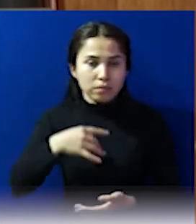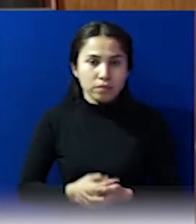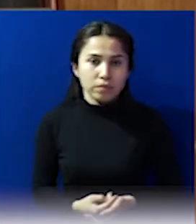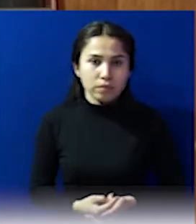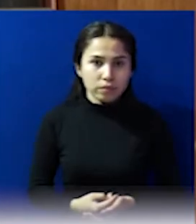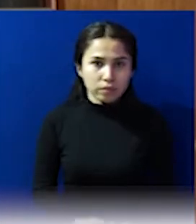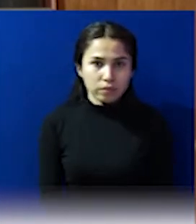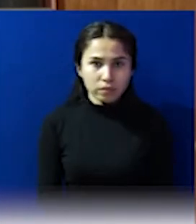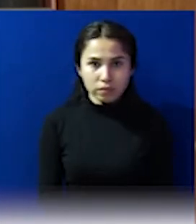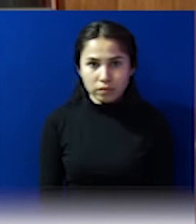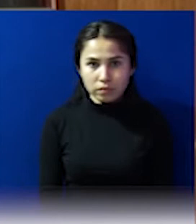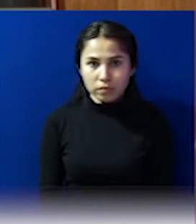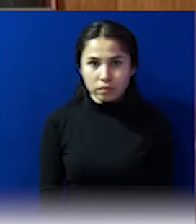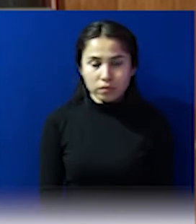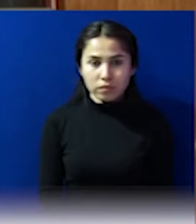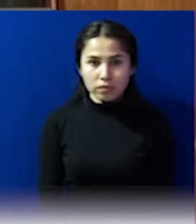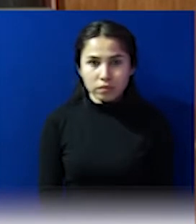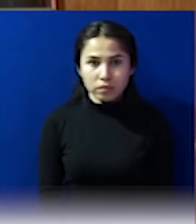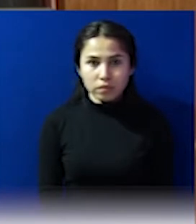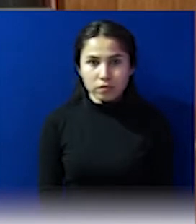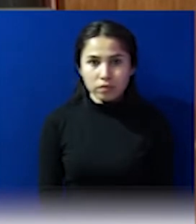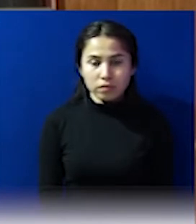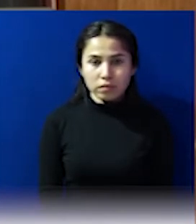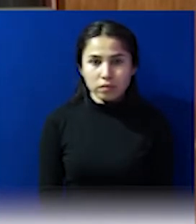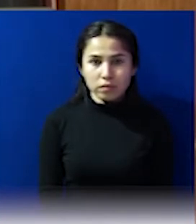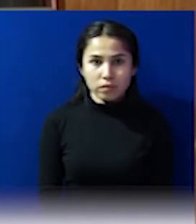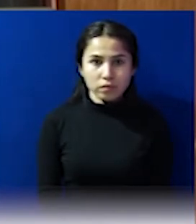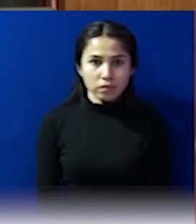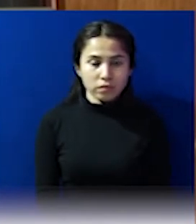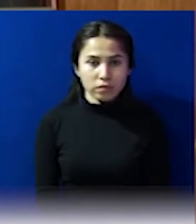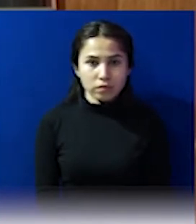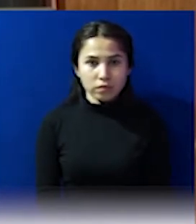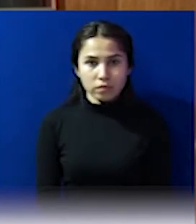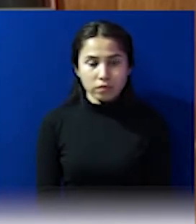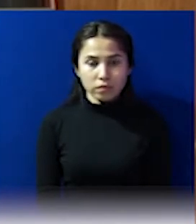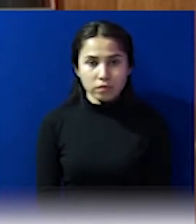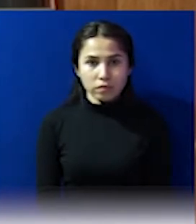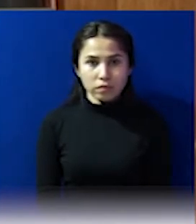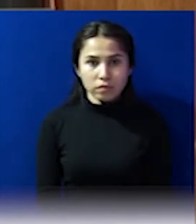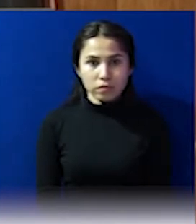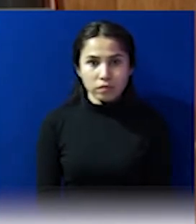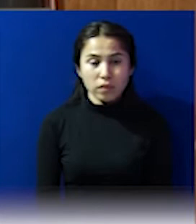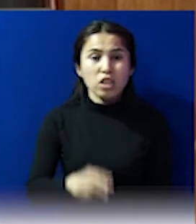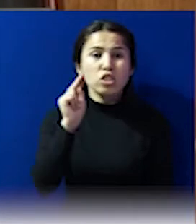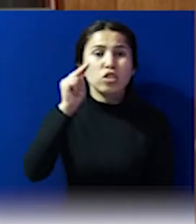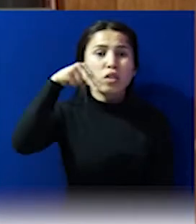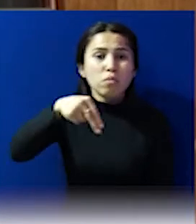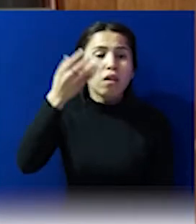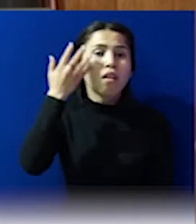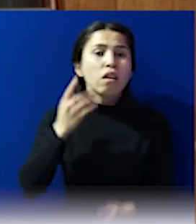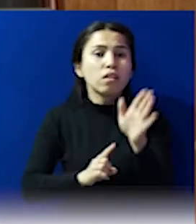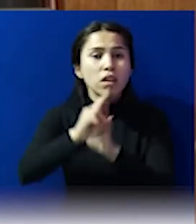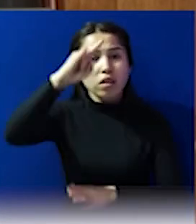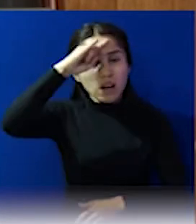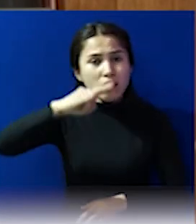же ситуация наблюдается и в Жамбылском районе. Уровень выплат невысок, всего лишь 28%. 22% приходится на Таласский